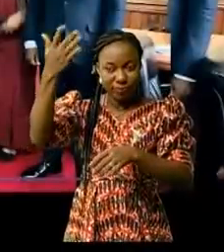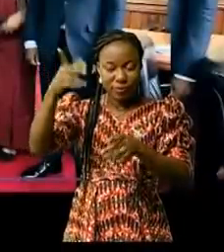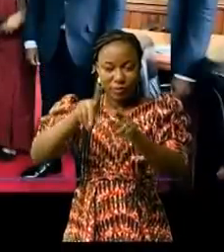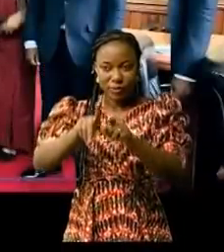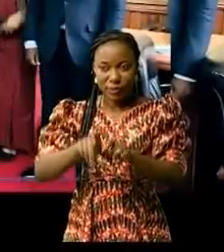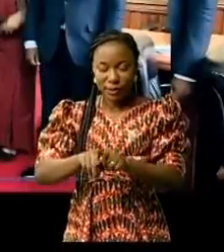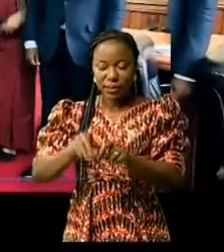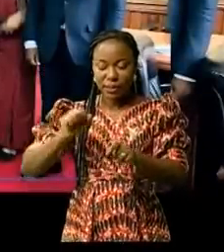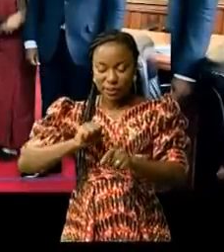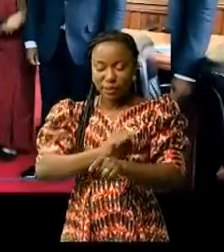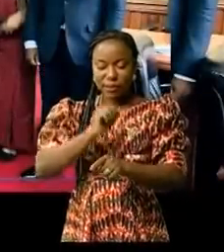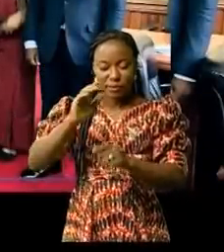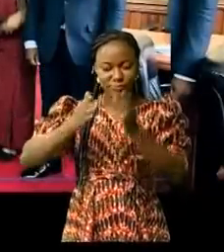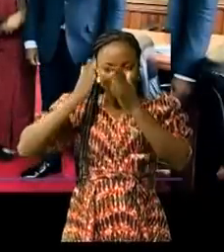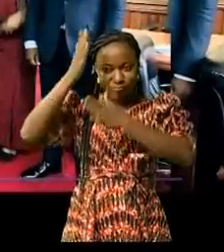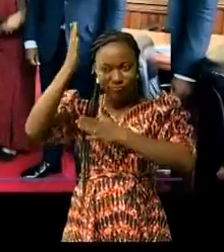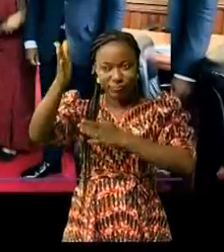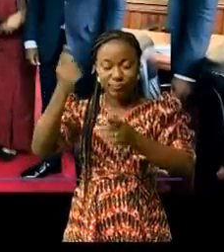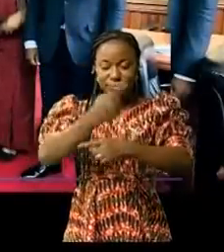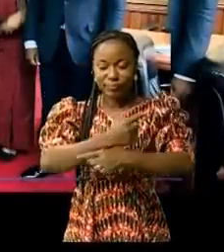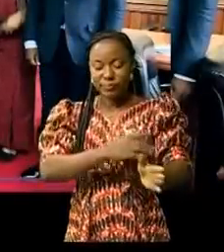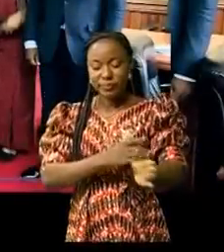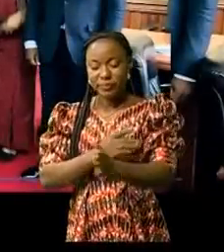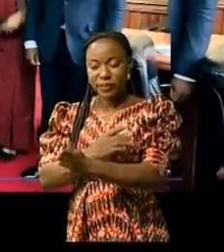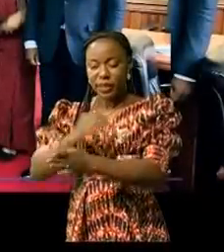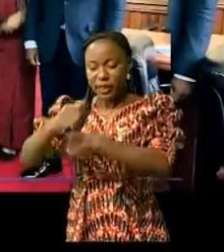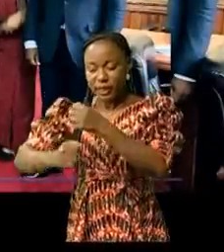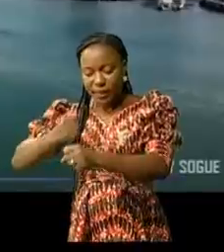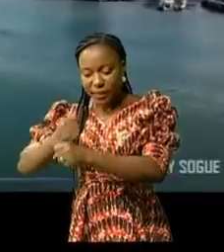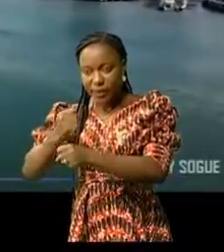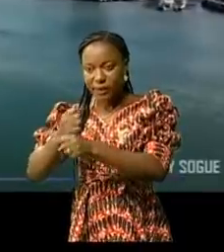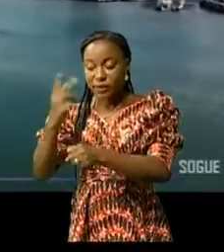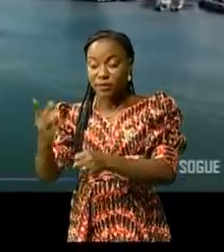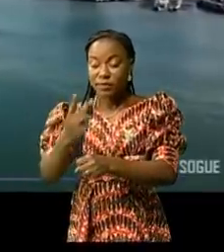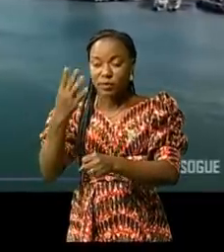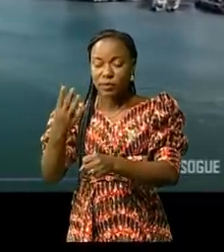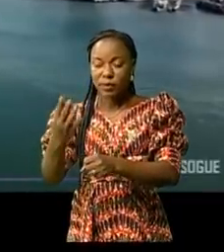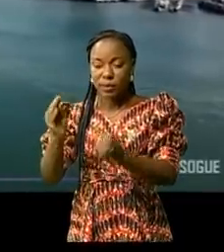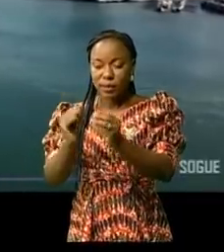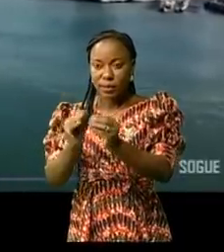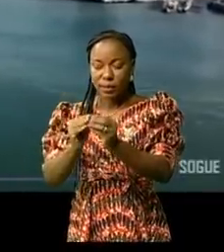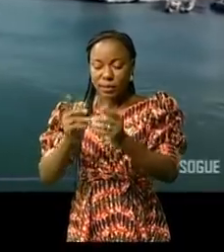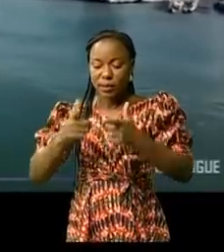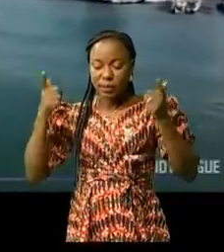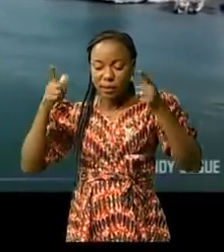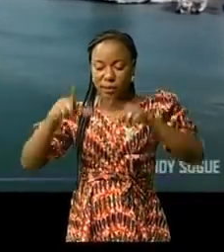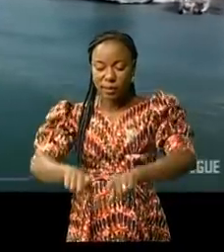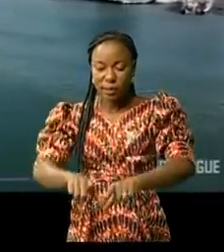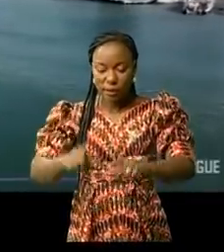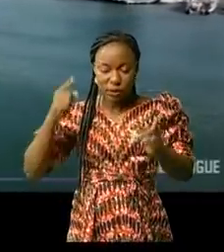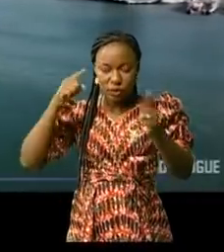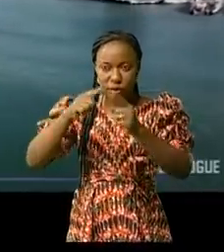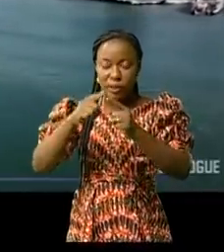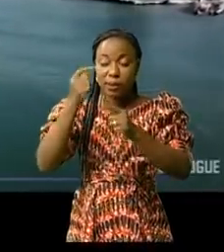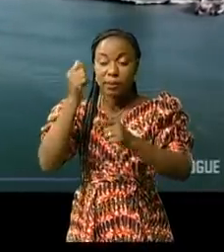chambre haute du parlement congolais dans le prochains jours les travaux de la 23ème session ordinaire de la cia jlc poursuivront jusqu'au